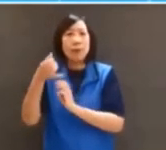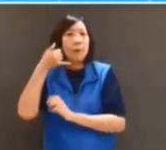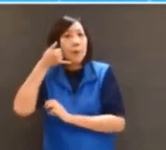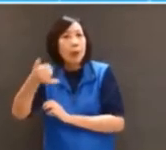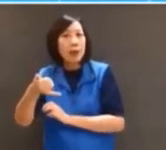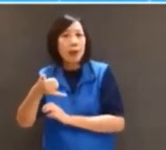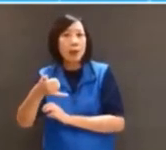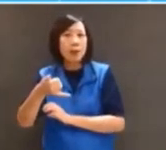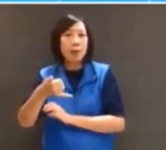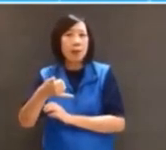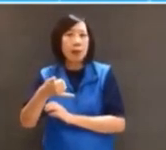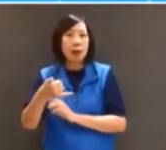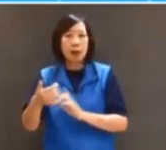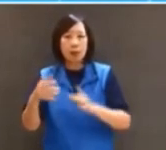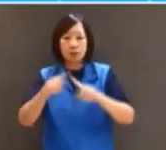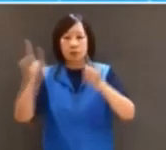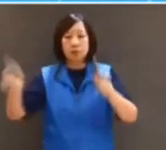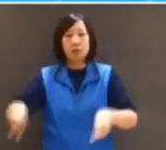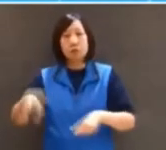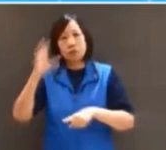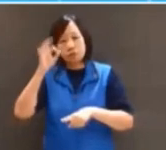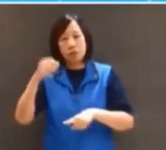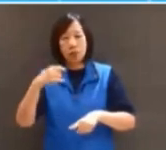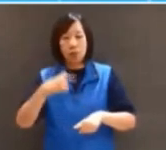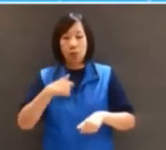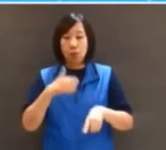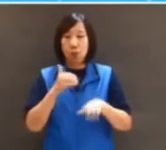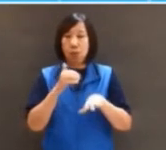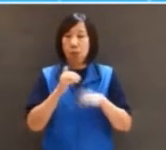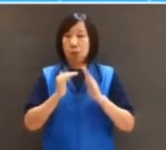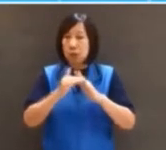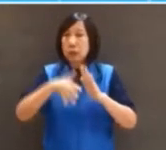70岁以上的长者也可以开始来预约要施打。更多的讯息